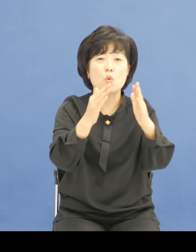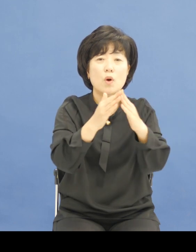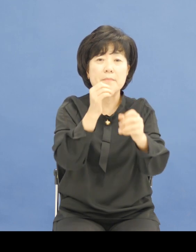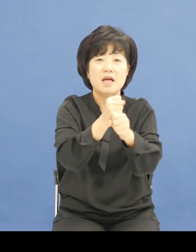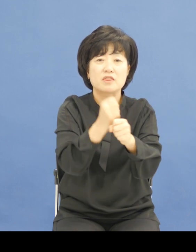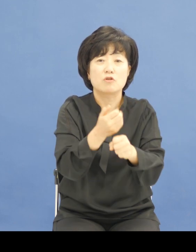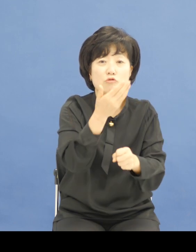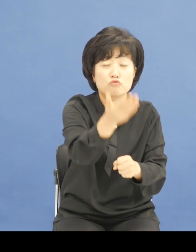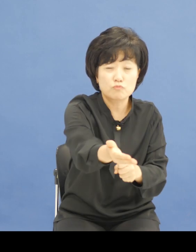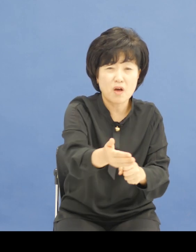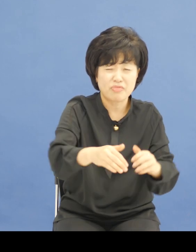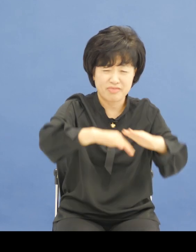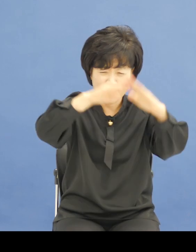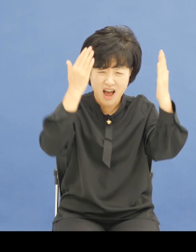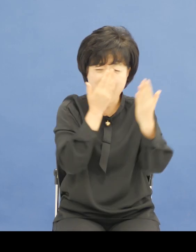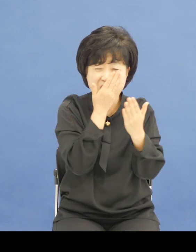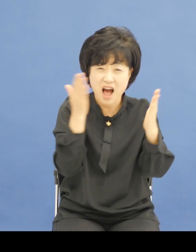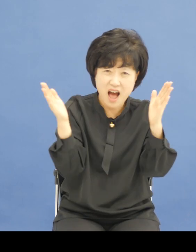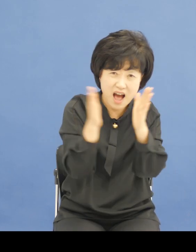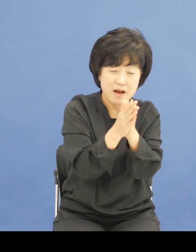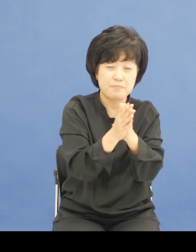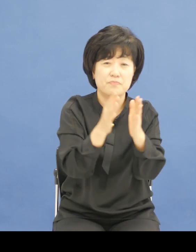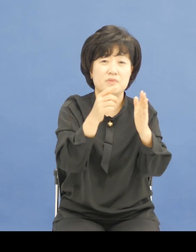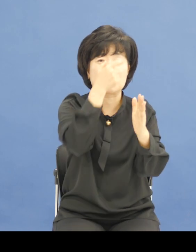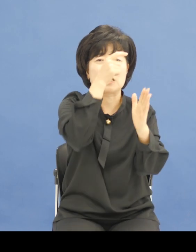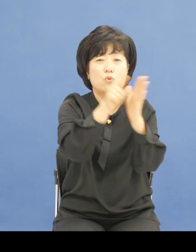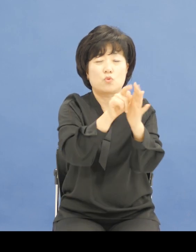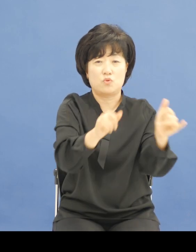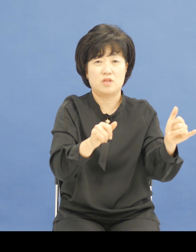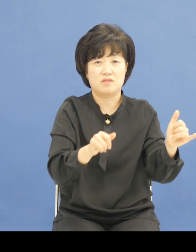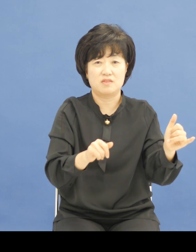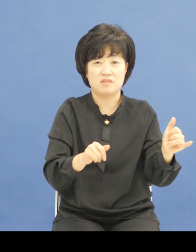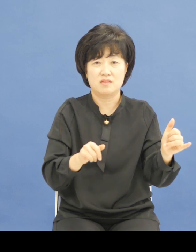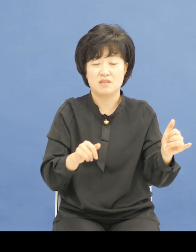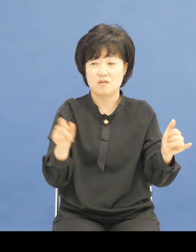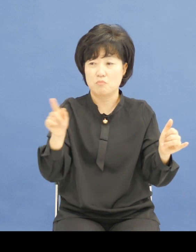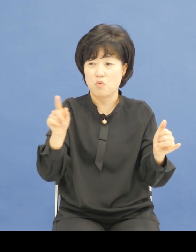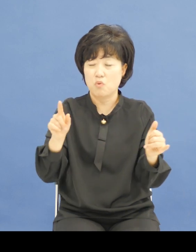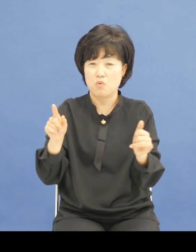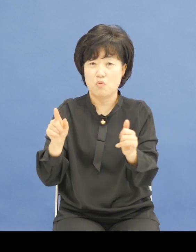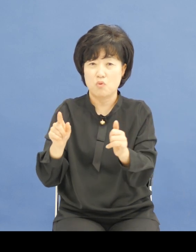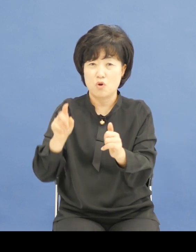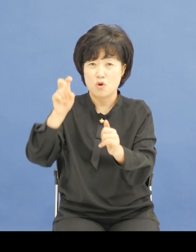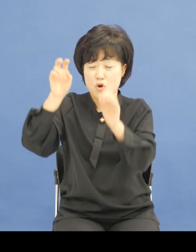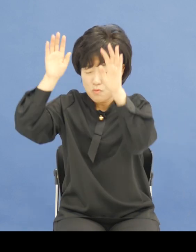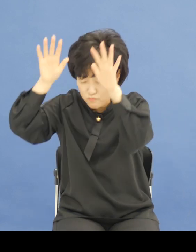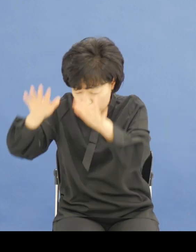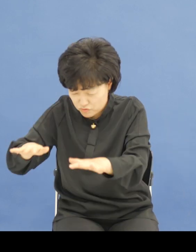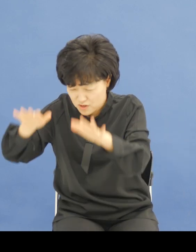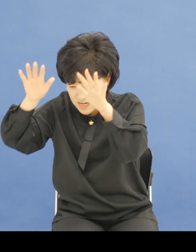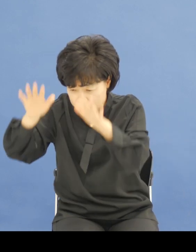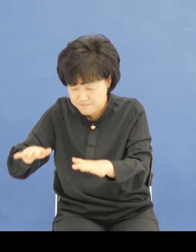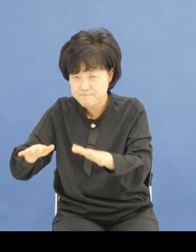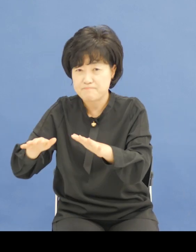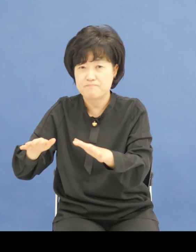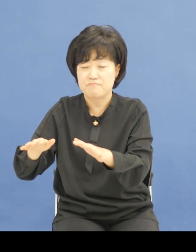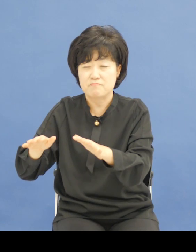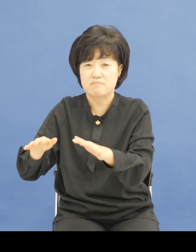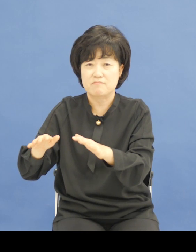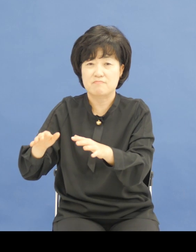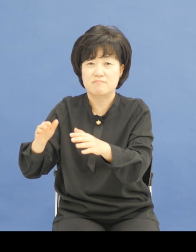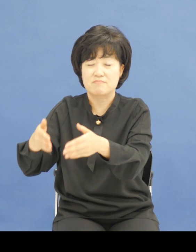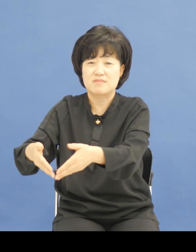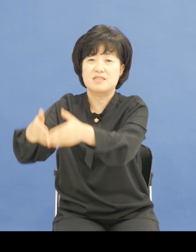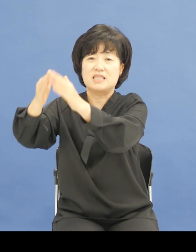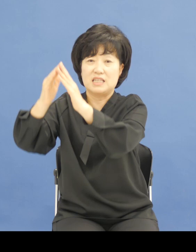돼요. 뭐 무슨 이제 무슬림의 템플이 들어섰다. 네. 전체가 그냥 무슬림이 돼요.